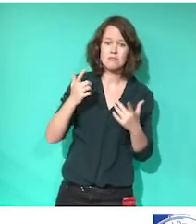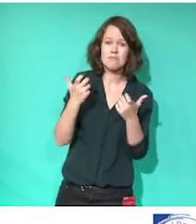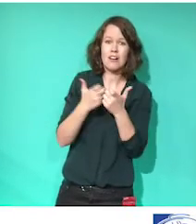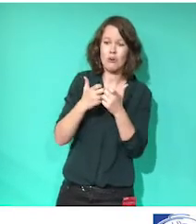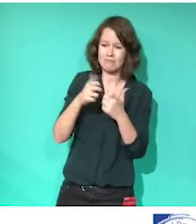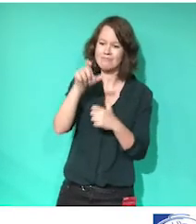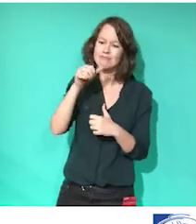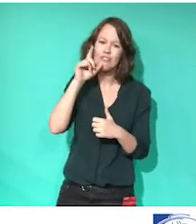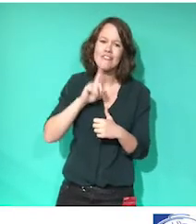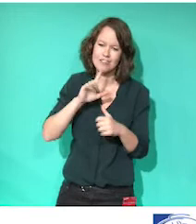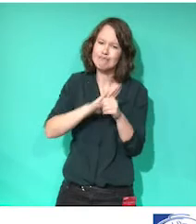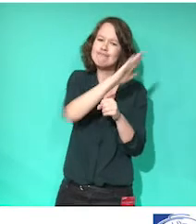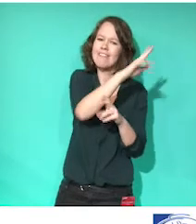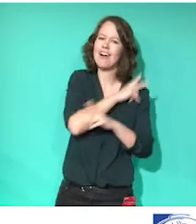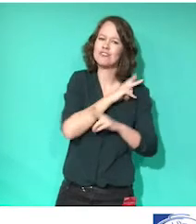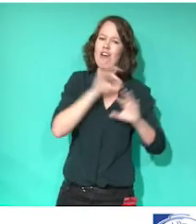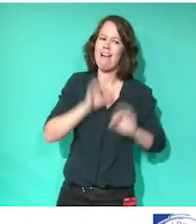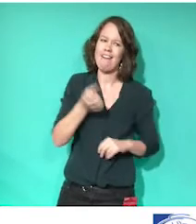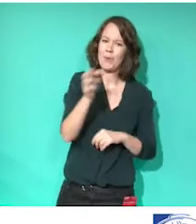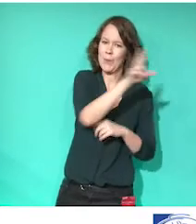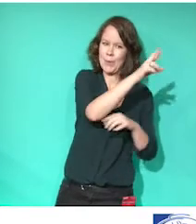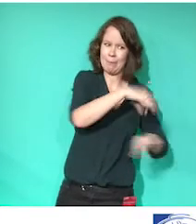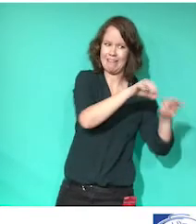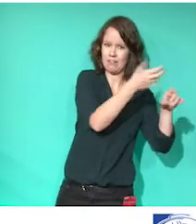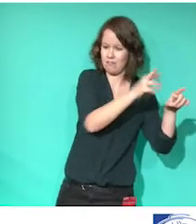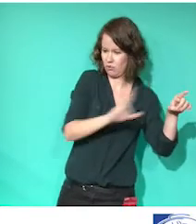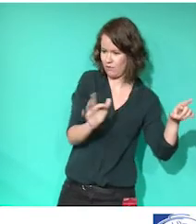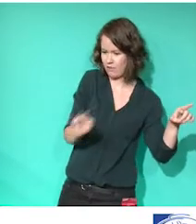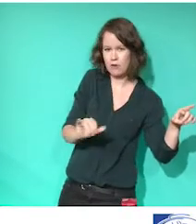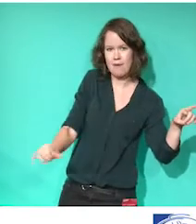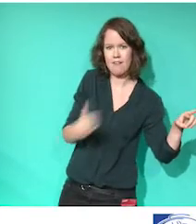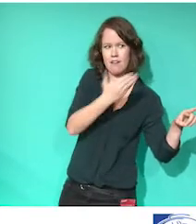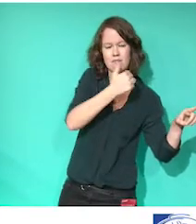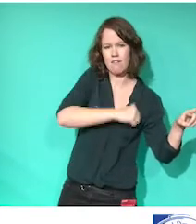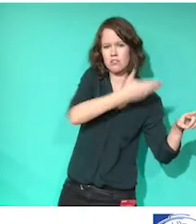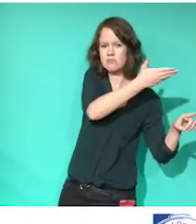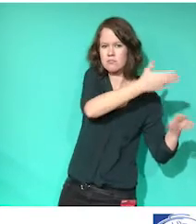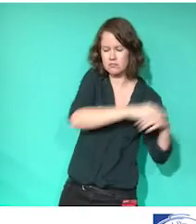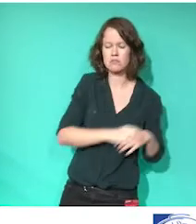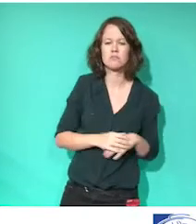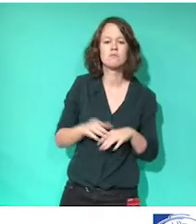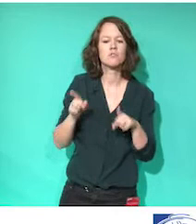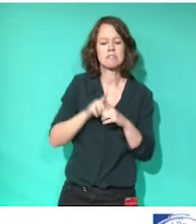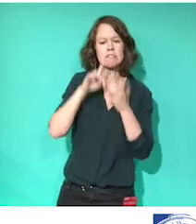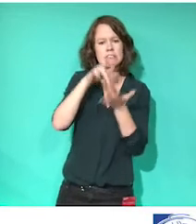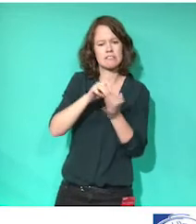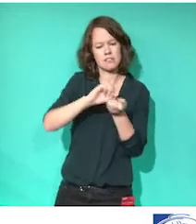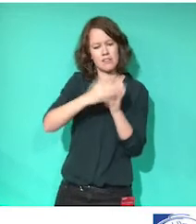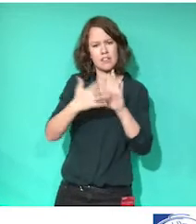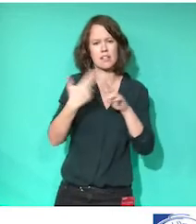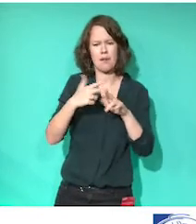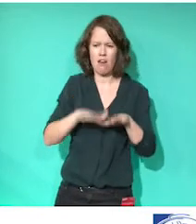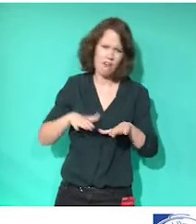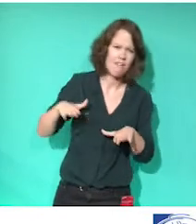vacances scolaires. On peut citer aussi, et ça a été cité dans l'atelier, le site d'En Avant Toutes, qui est dirigé vers les jeunes femmes et qui donne